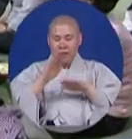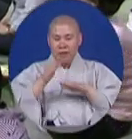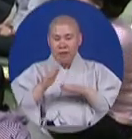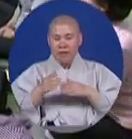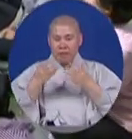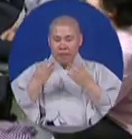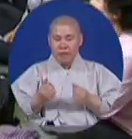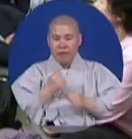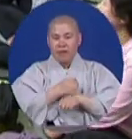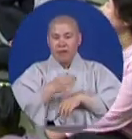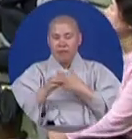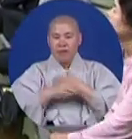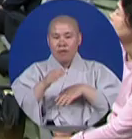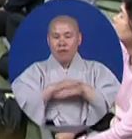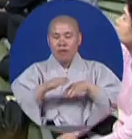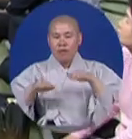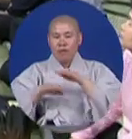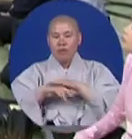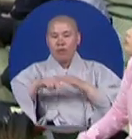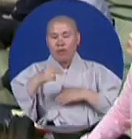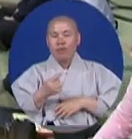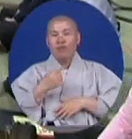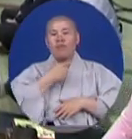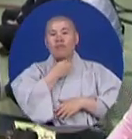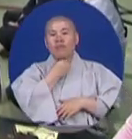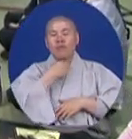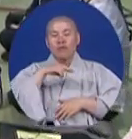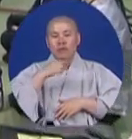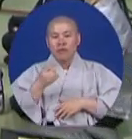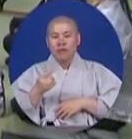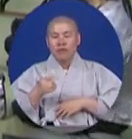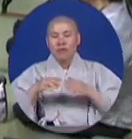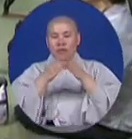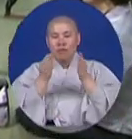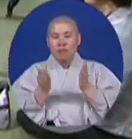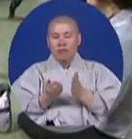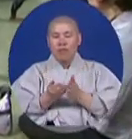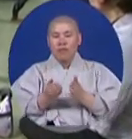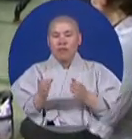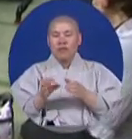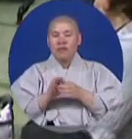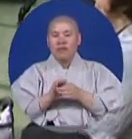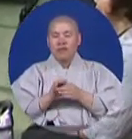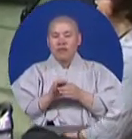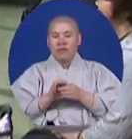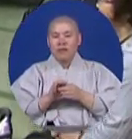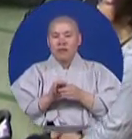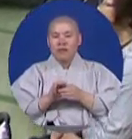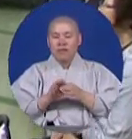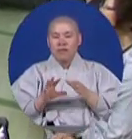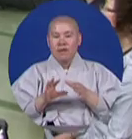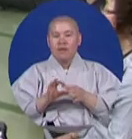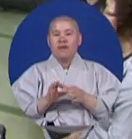하갱구해려 어찌 다시 자기 마음 알기를 구하겠는가. 이미 다 자기 마음이에요.